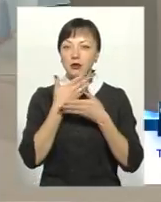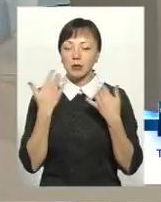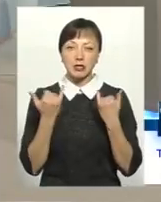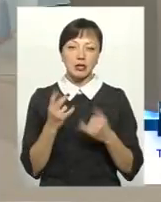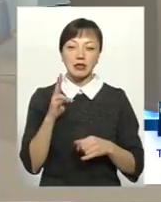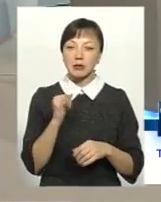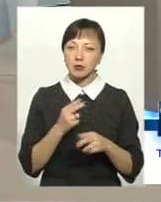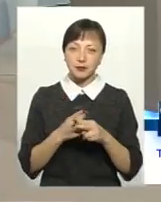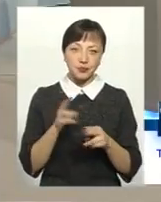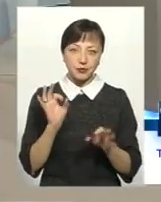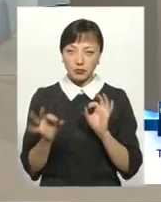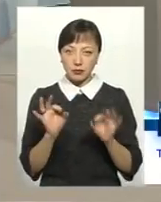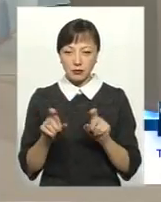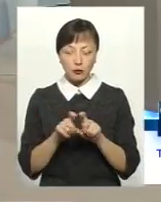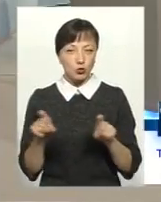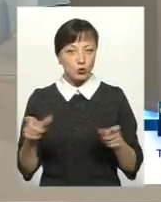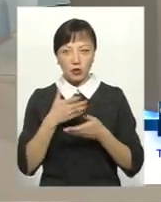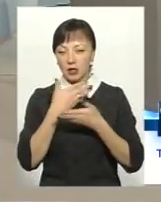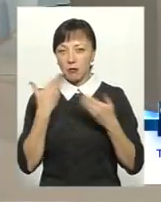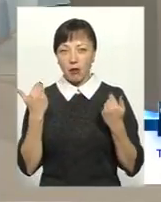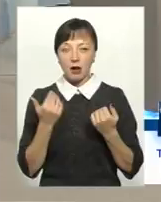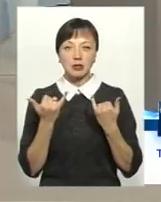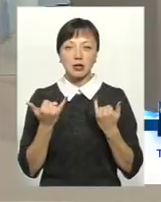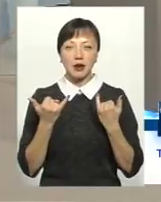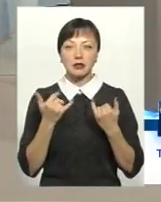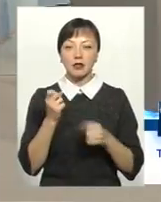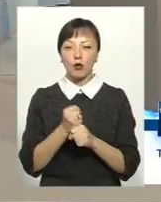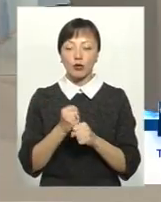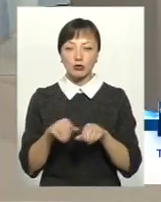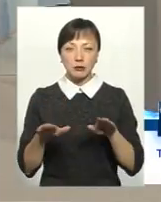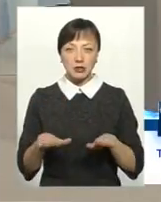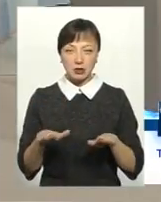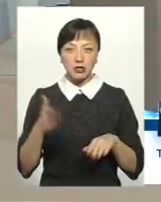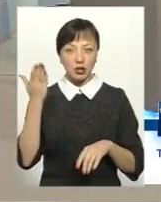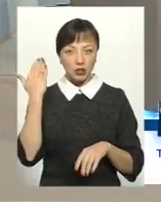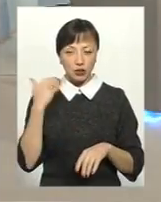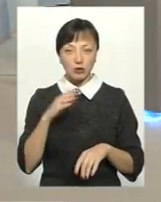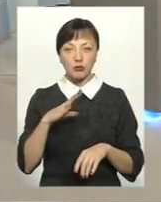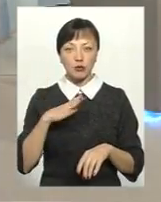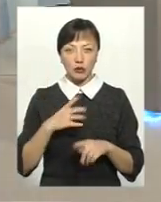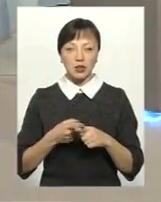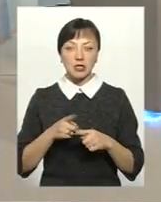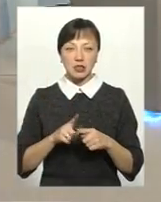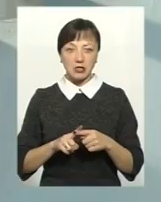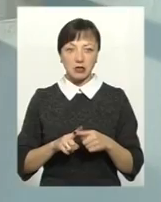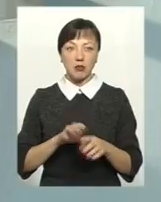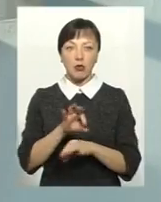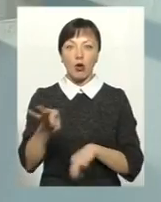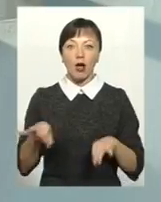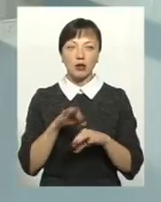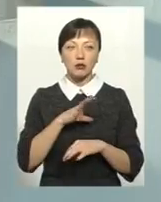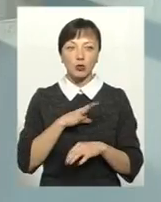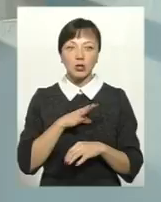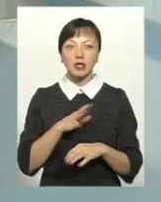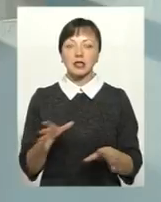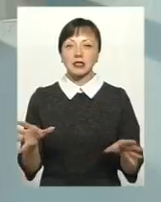ні профілактик нормальних в школах, нема зараз на робочих місцях. Раніше ми колись це робили, у нас навіть проекти були.